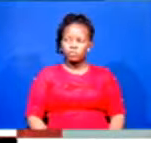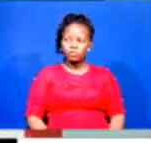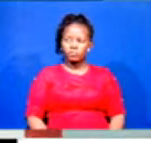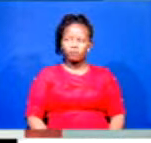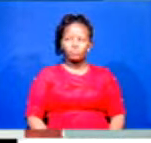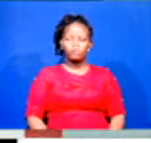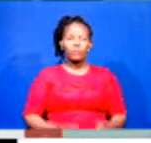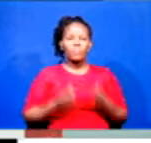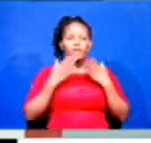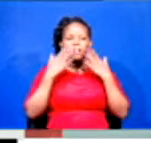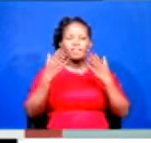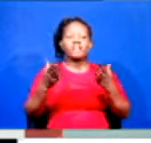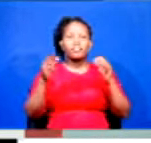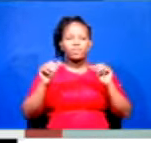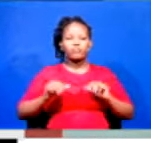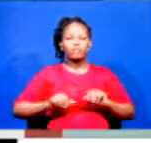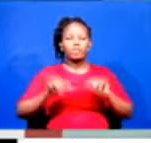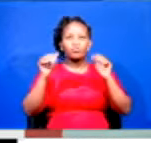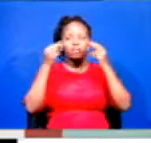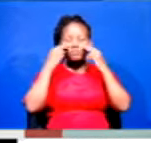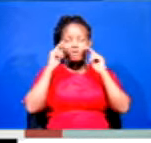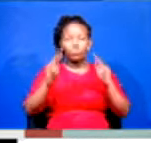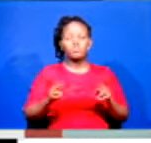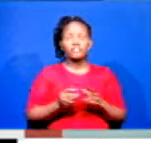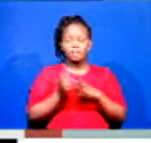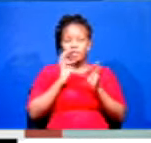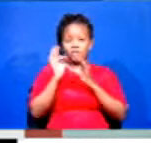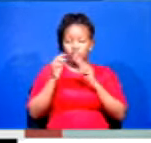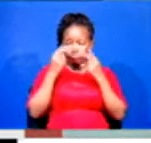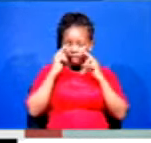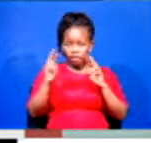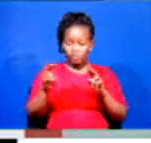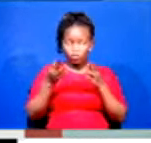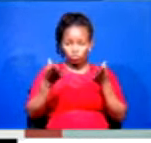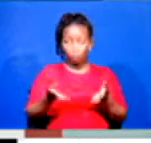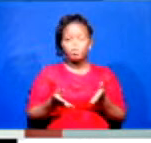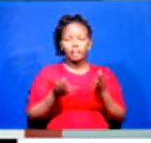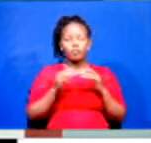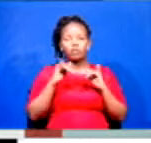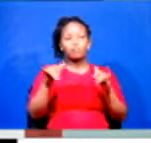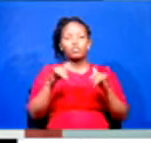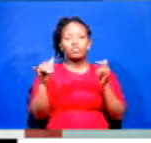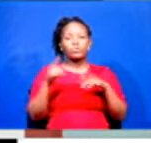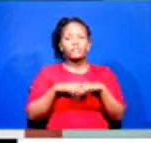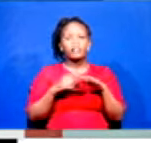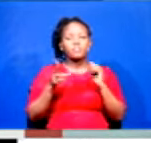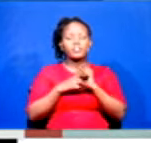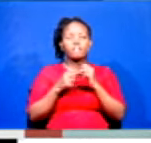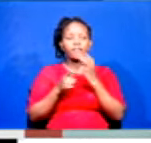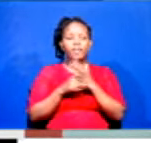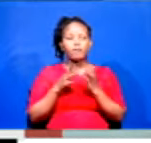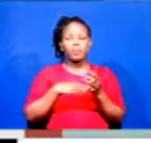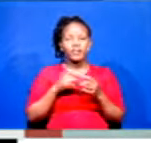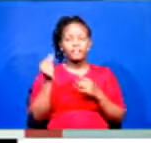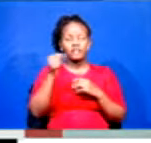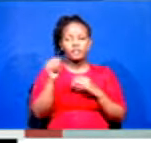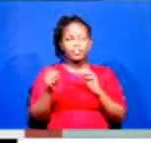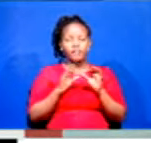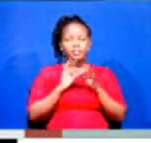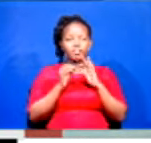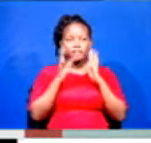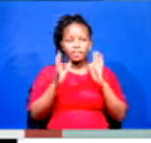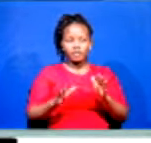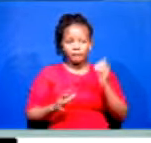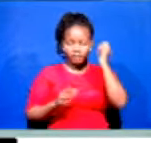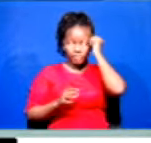Shukrani sana kwa kusalia nasi mtazamaji, kama ndo mwanzo unajiunga nasi, hii ni Darubini Wikendi. Mimi ni Zainab Said, katika lugha ishara ni Byron Abuli. Moja kwa moja katika